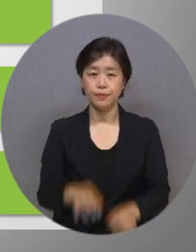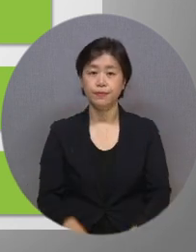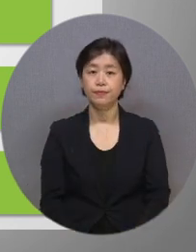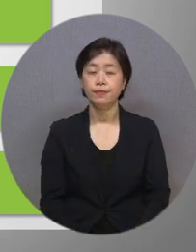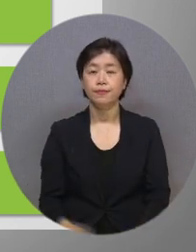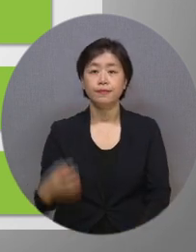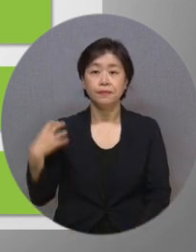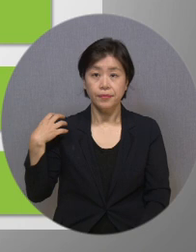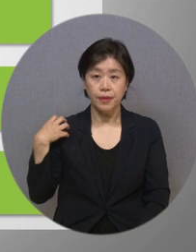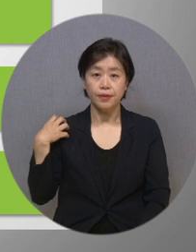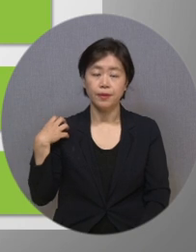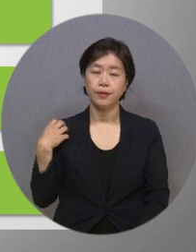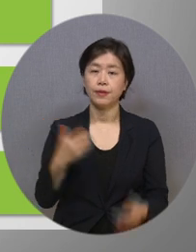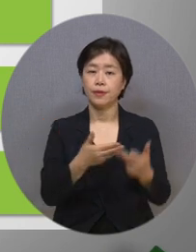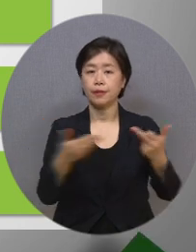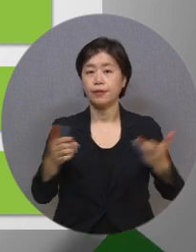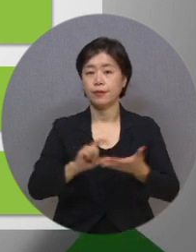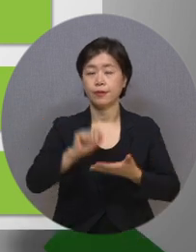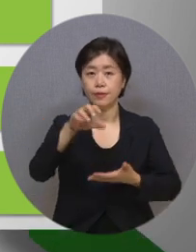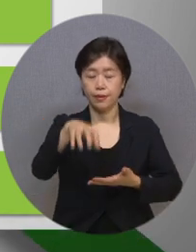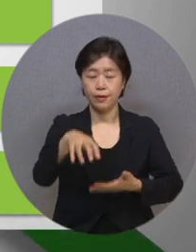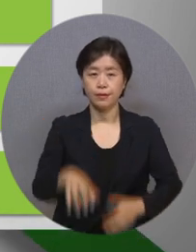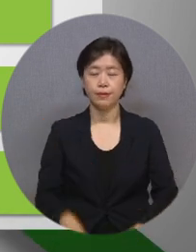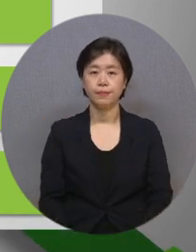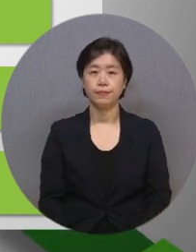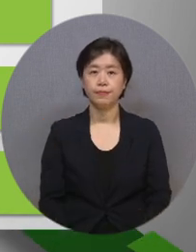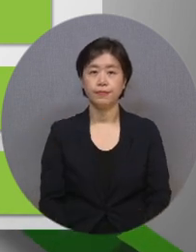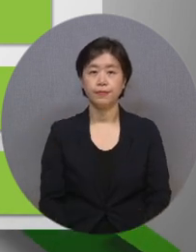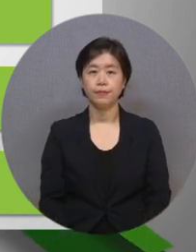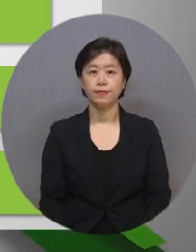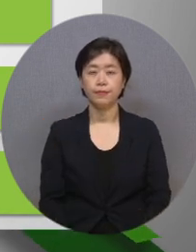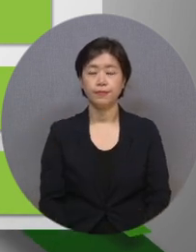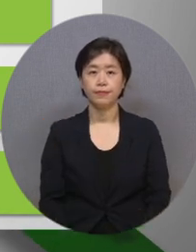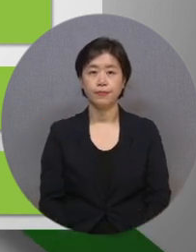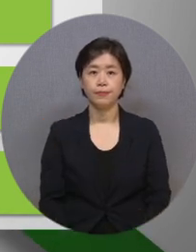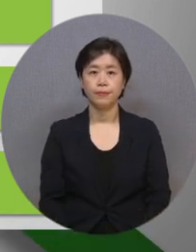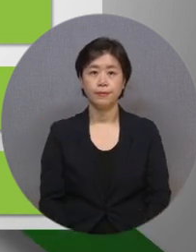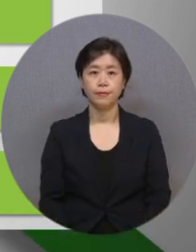채용합니다. 담당 지사는 강원 지사입니다.